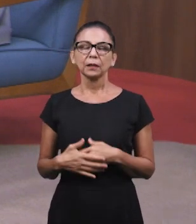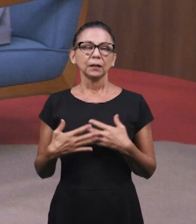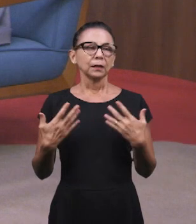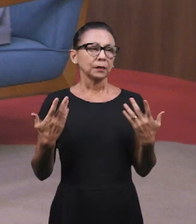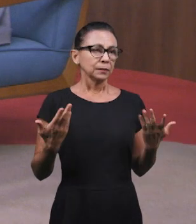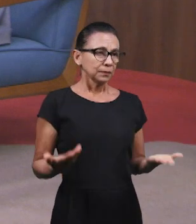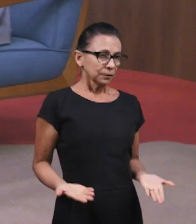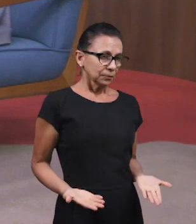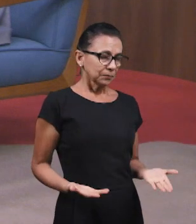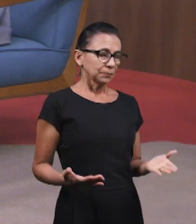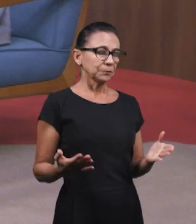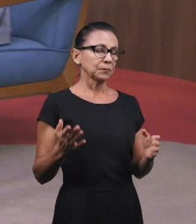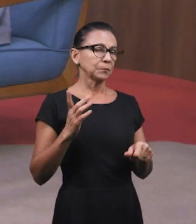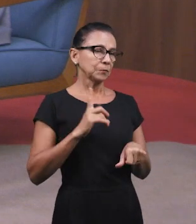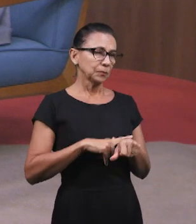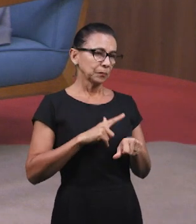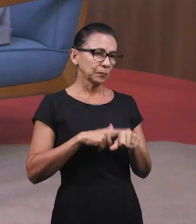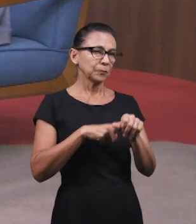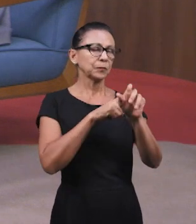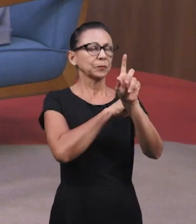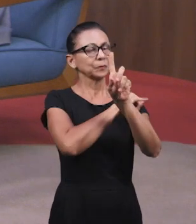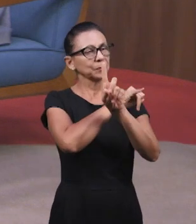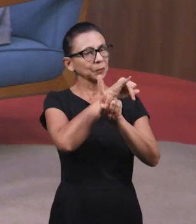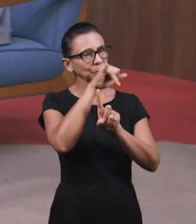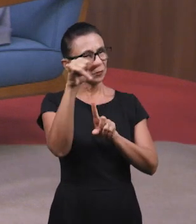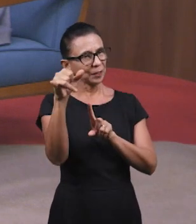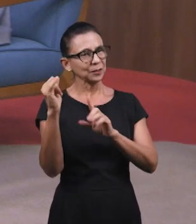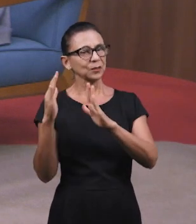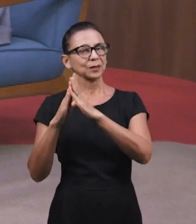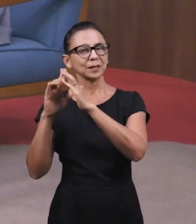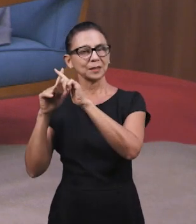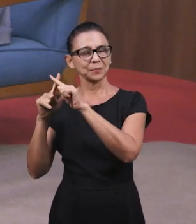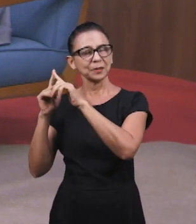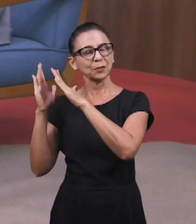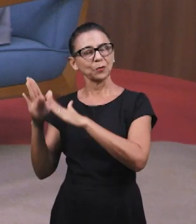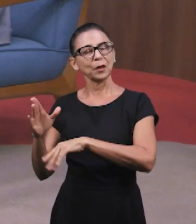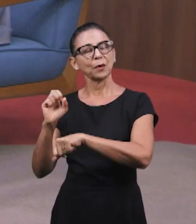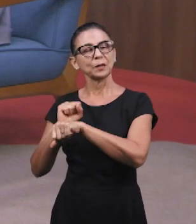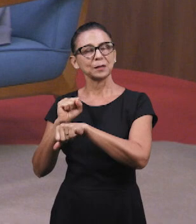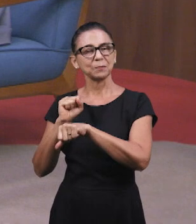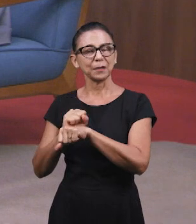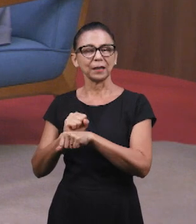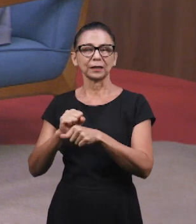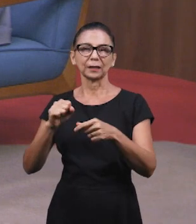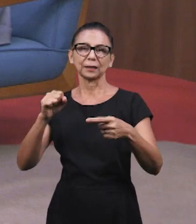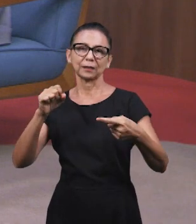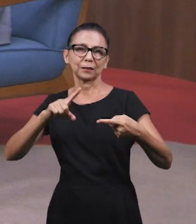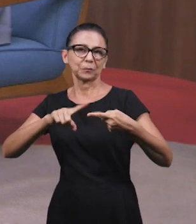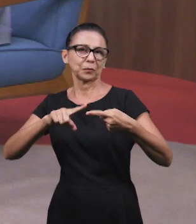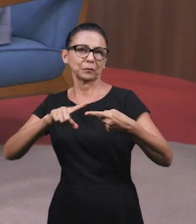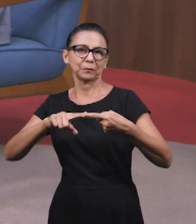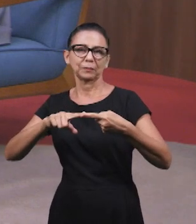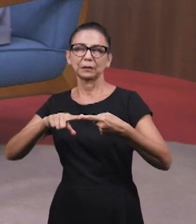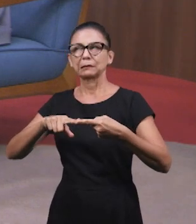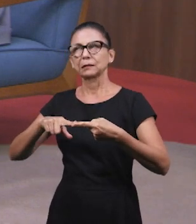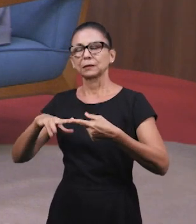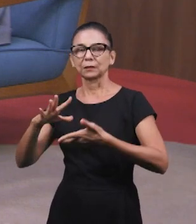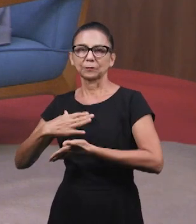l'Église. Un moment de l'enlèvement, le moment qui précède le retour de Jésus, le moment de